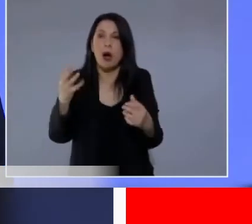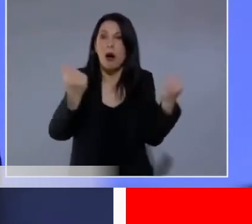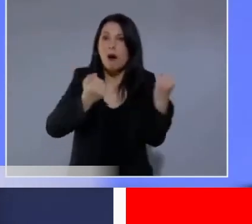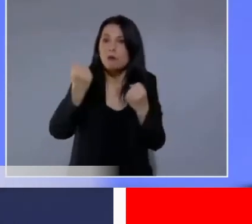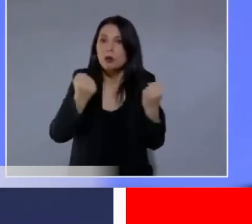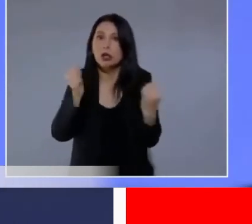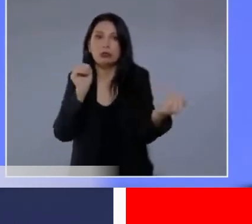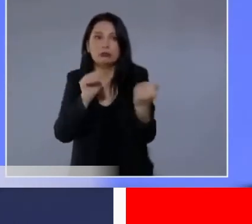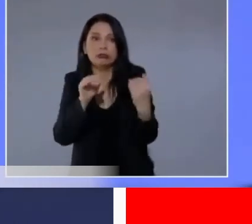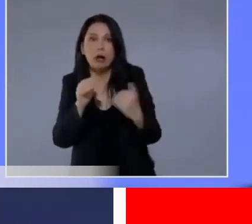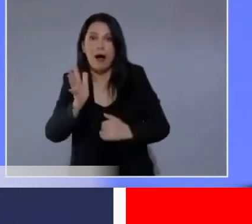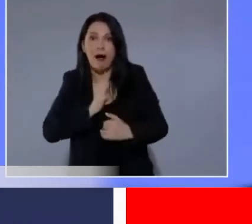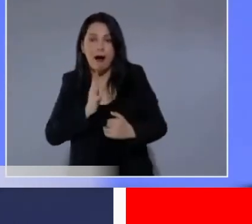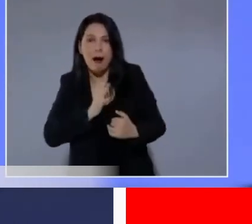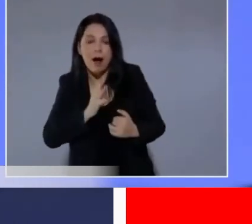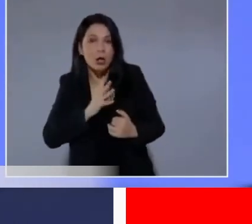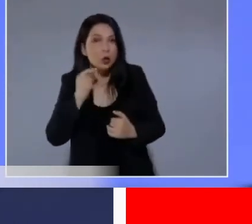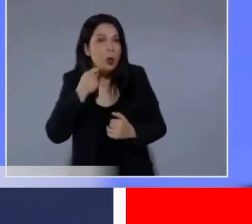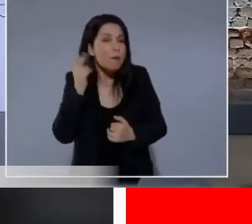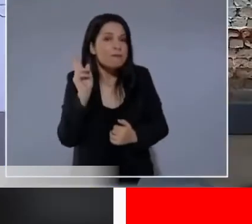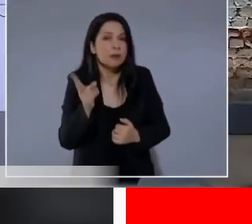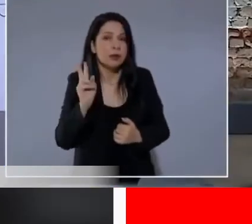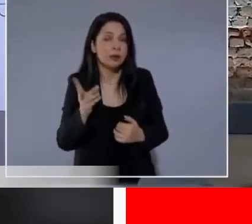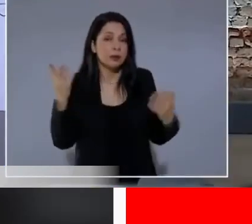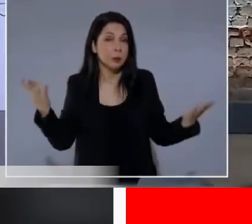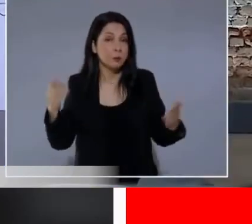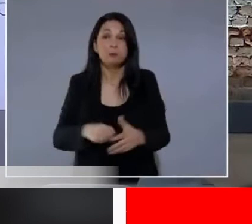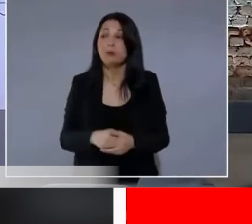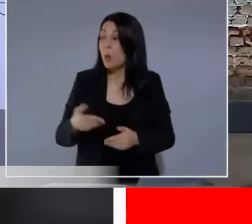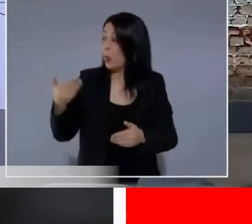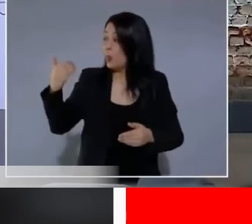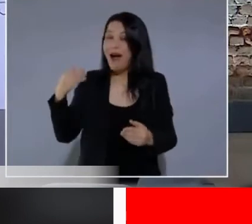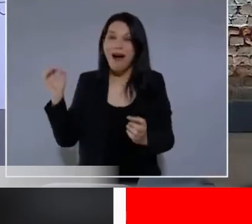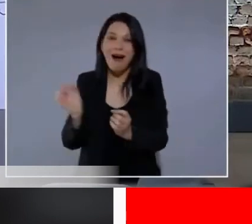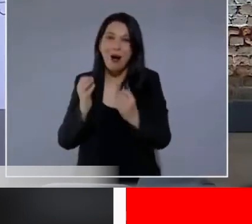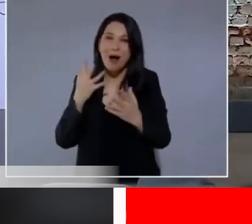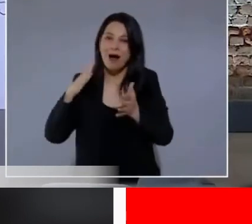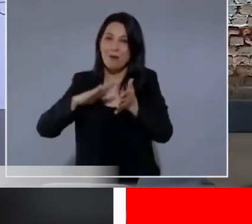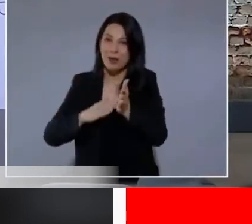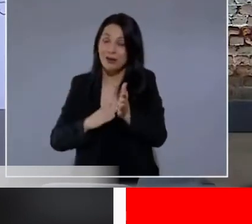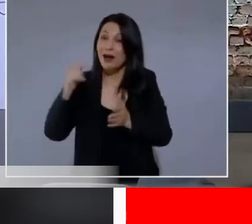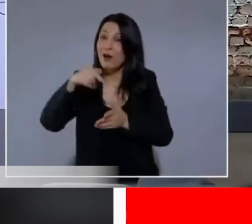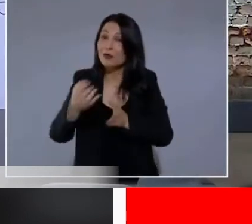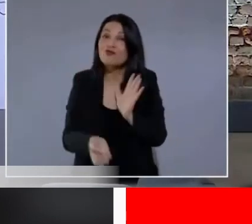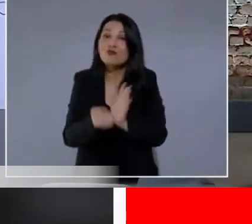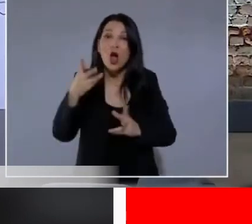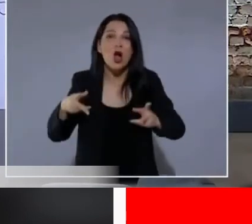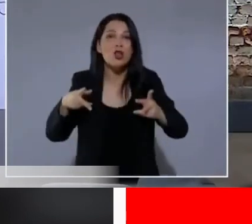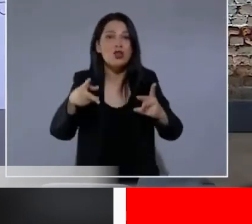δρόμος, με βάση την ενημέρωση που έχω από τις υπηρεσίες μας, θα είναι ταχείας κυκλοφορίας,